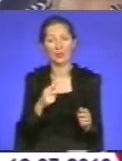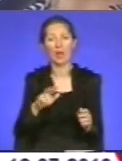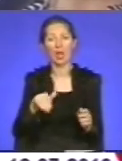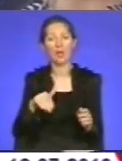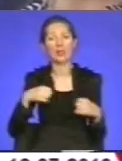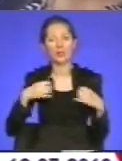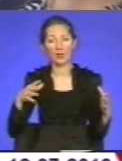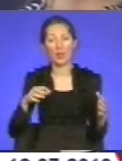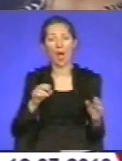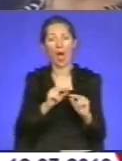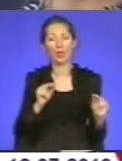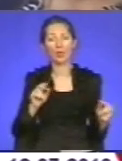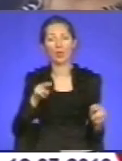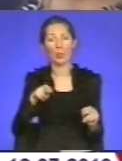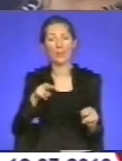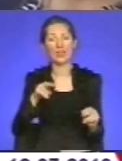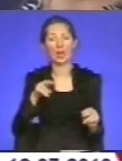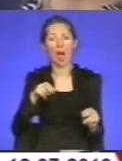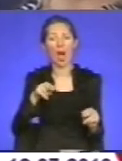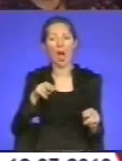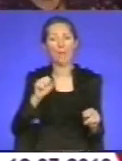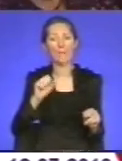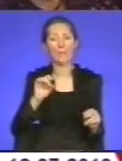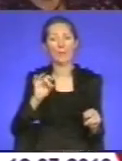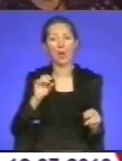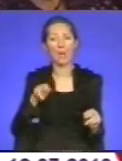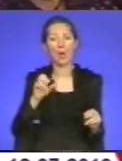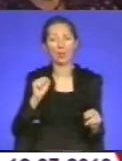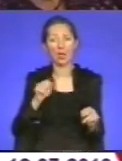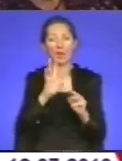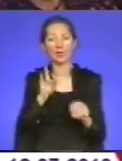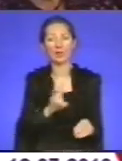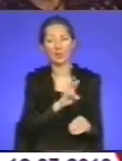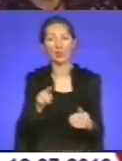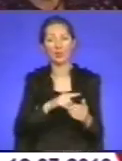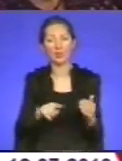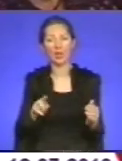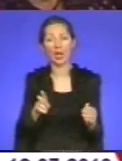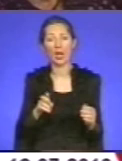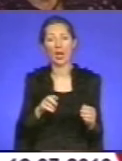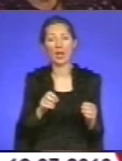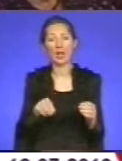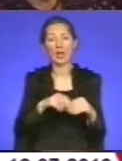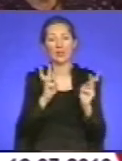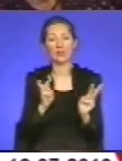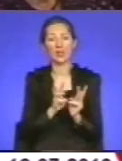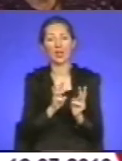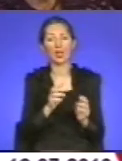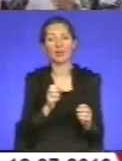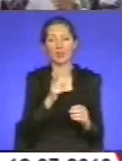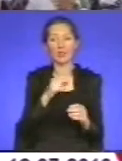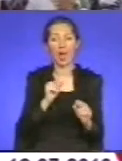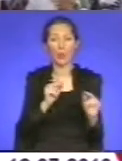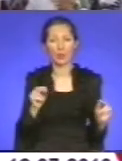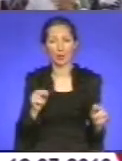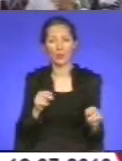Павла церква відзначає собор святих і всехвальних 12 апостолів. Святі апостоли Петро і Павло належать до найбільш